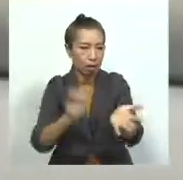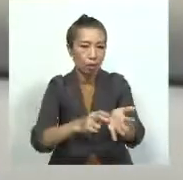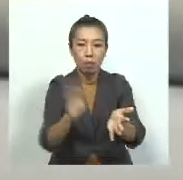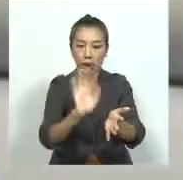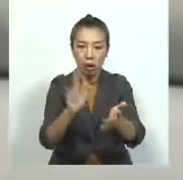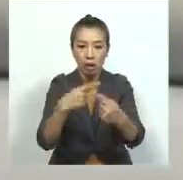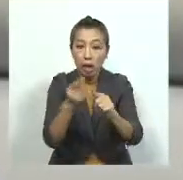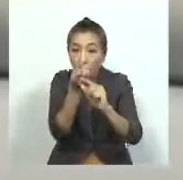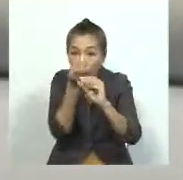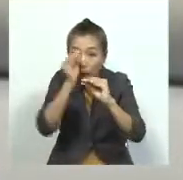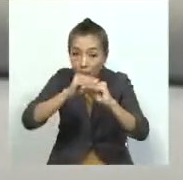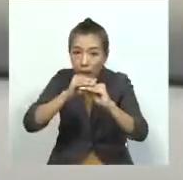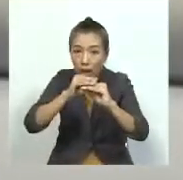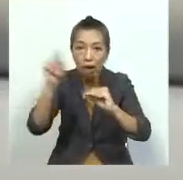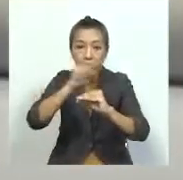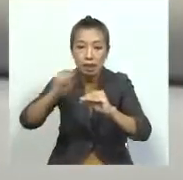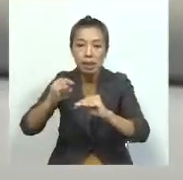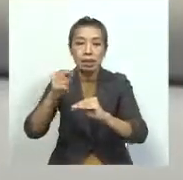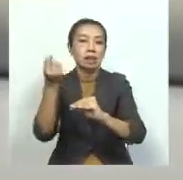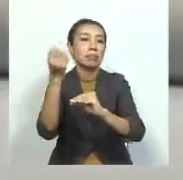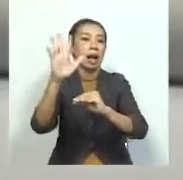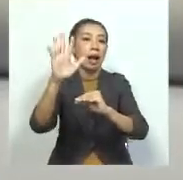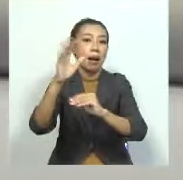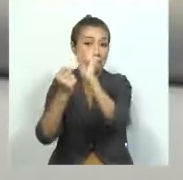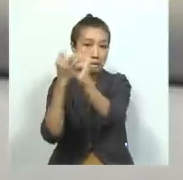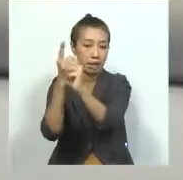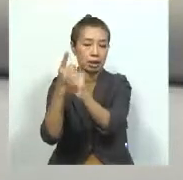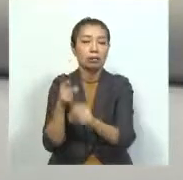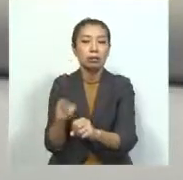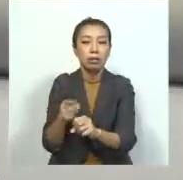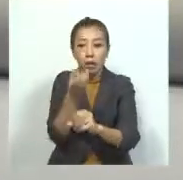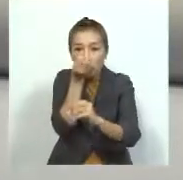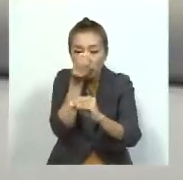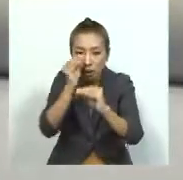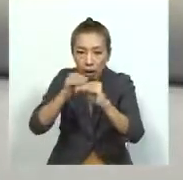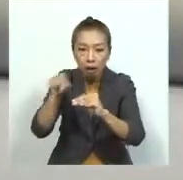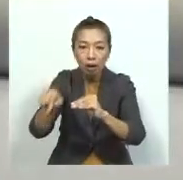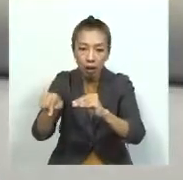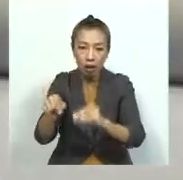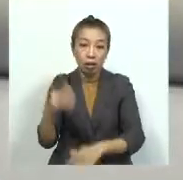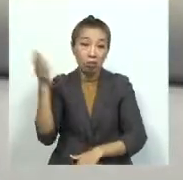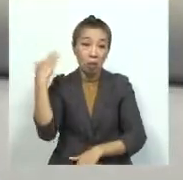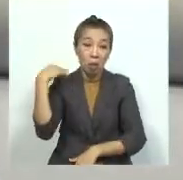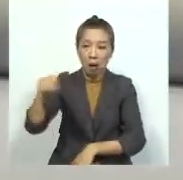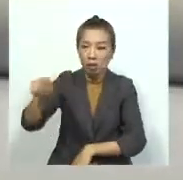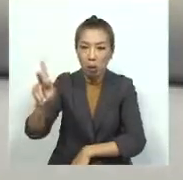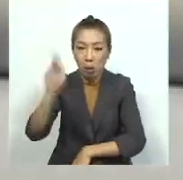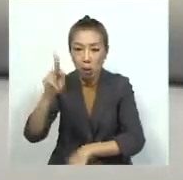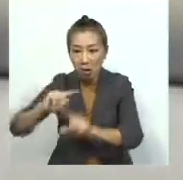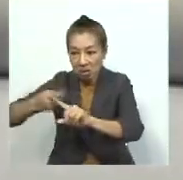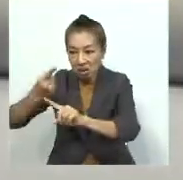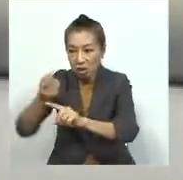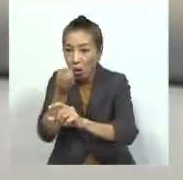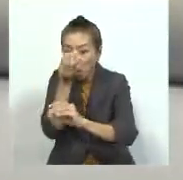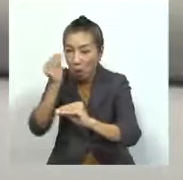าไม่เกินร้อยละ15ต่อปีนะซึ่งทำให้อัตราดอกเบี้ยที่เขาโดนไหมเนี่ยแถวบ้านโดนไหมเดิมแพ